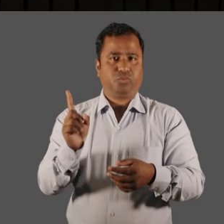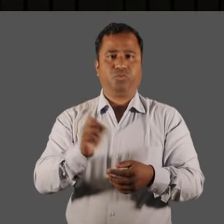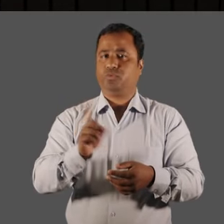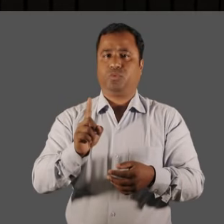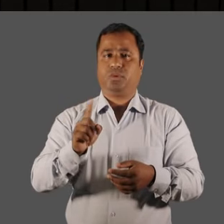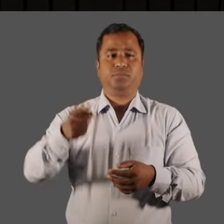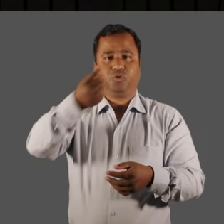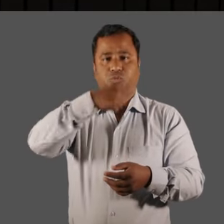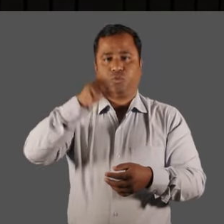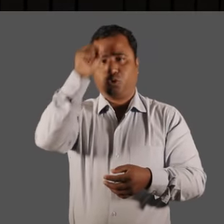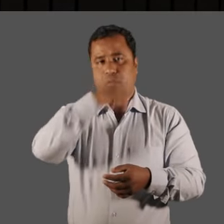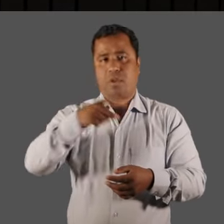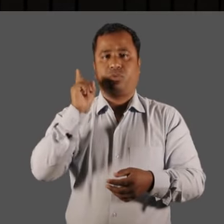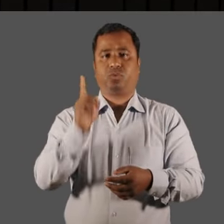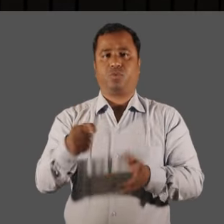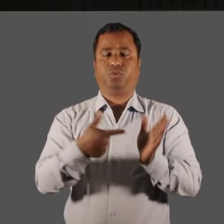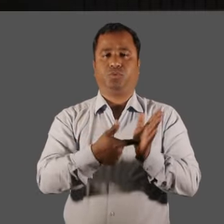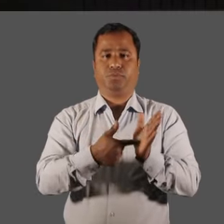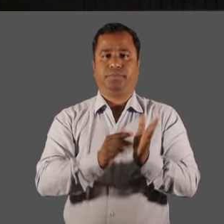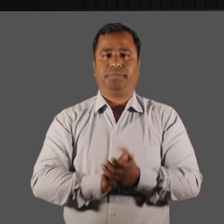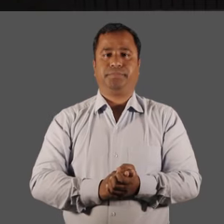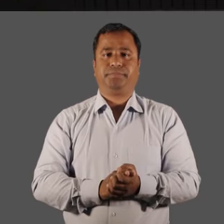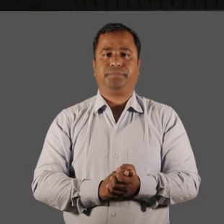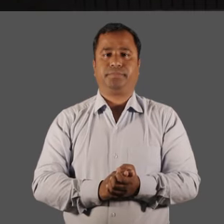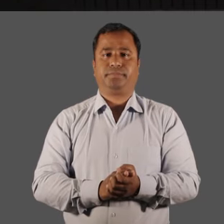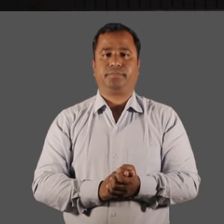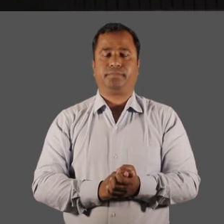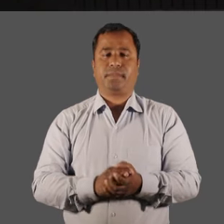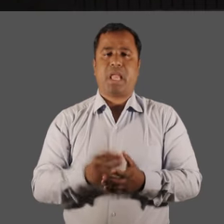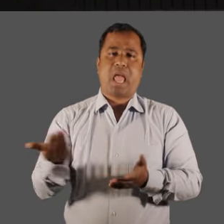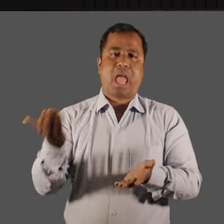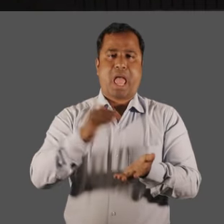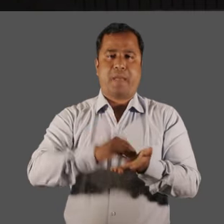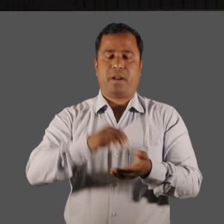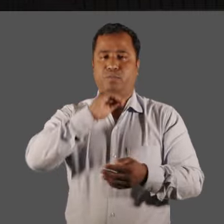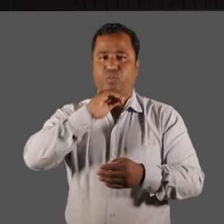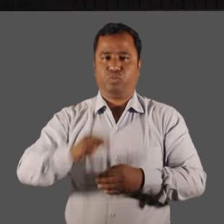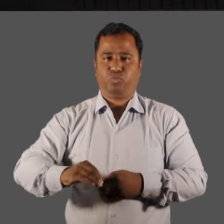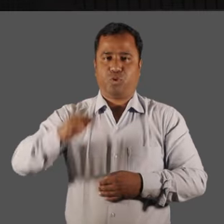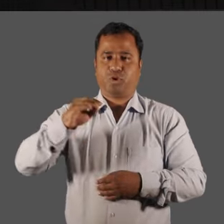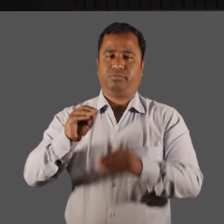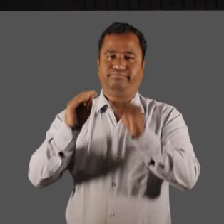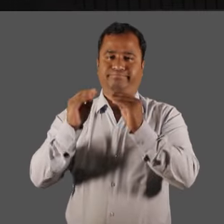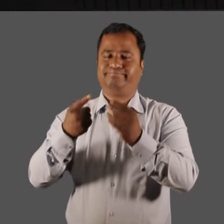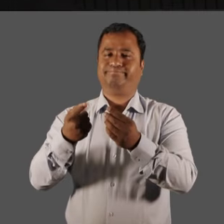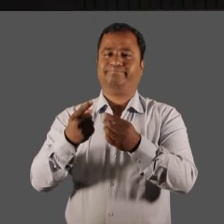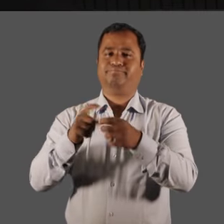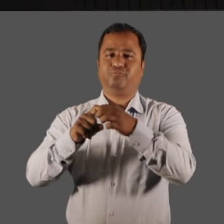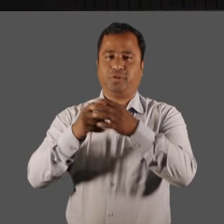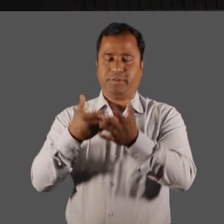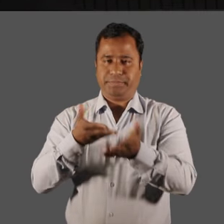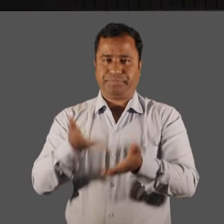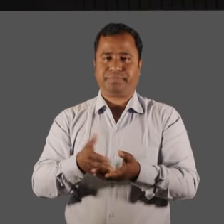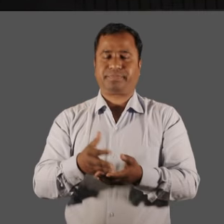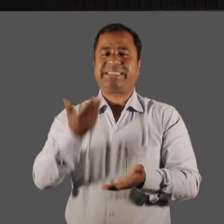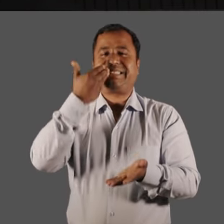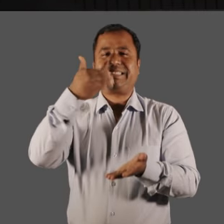আমাদের সিস্টেমের সমস্যা আমার যেটা আচ্ছা, মনে এই হয়। এই যে আবার আপনার শৈশবে একটু ফেরত যাই। অবশ্যই। হ্যাঁ, আপনি তো যখন স্কুলে পড়াশোনা